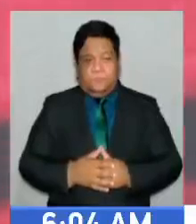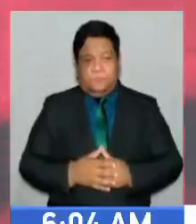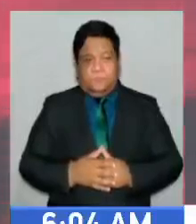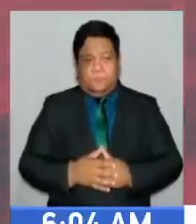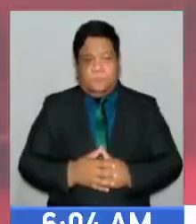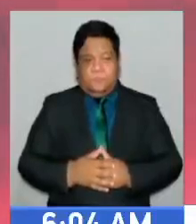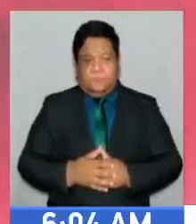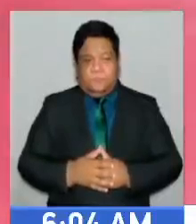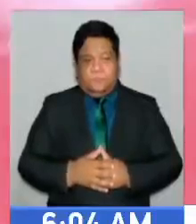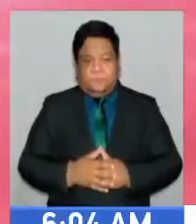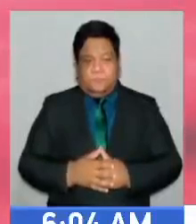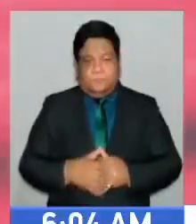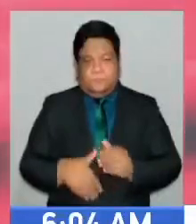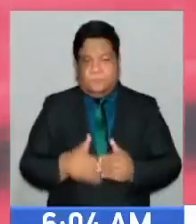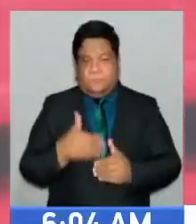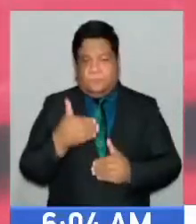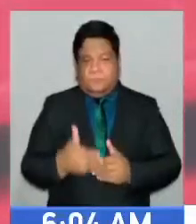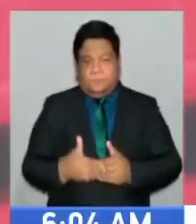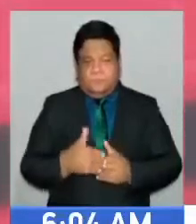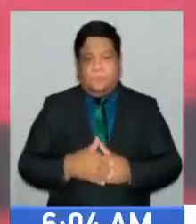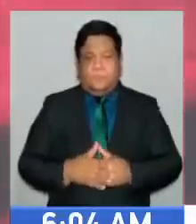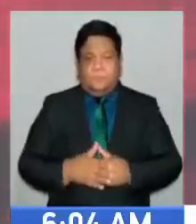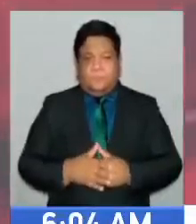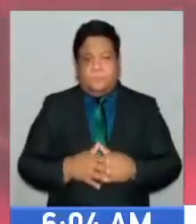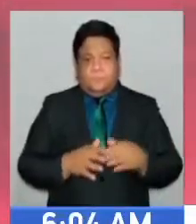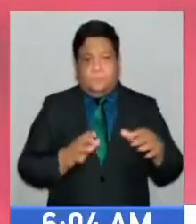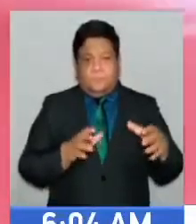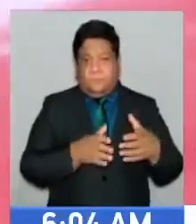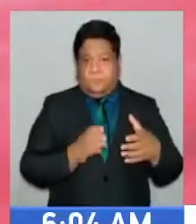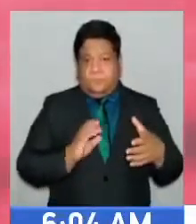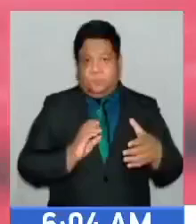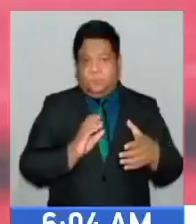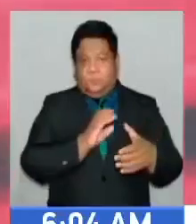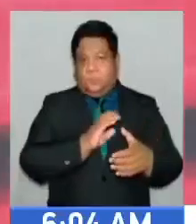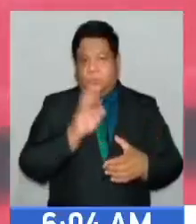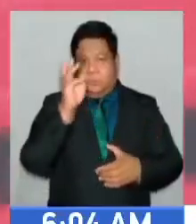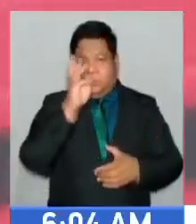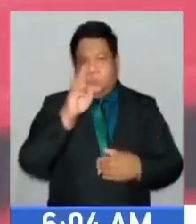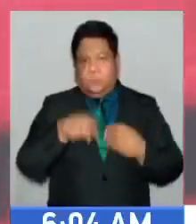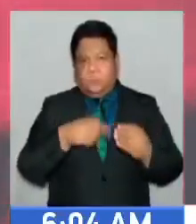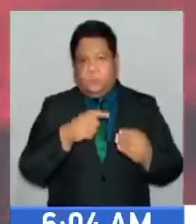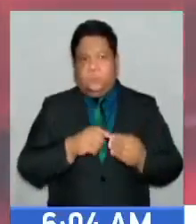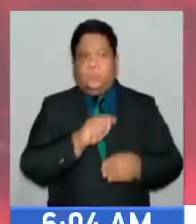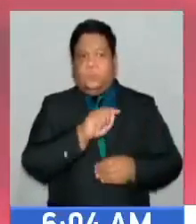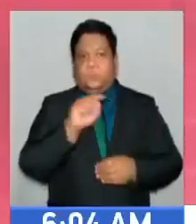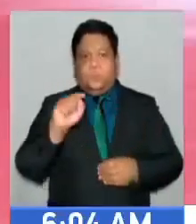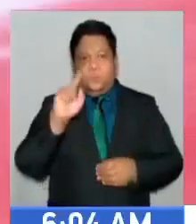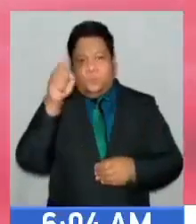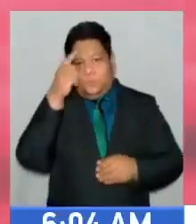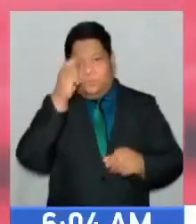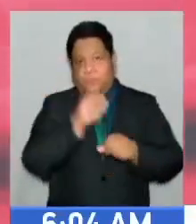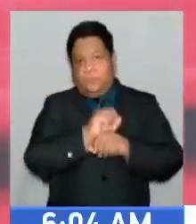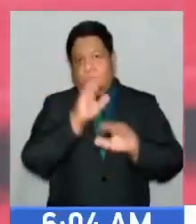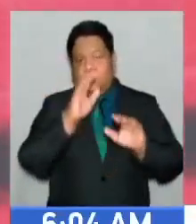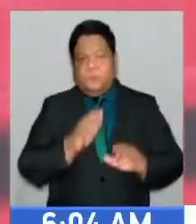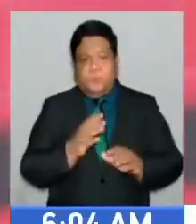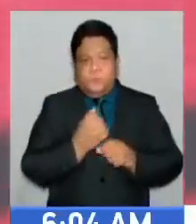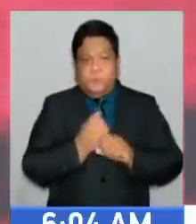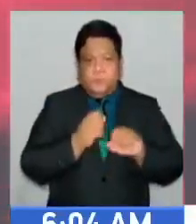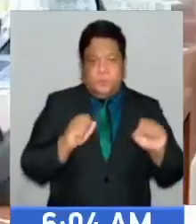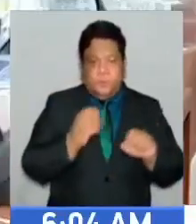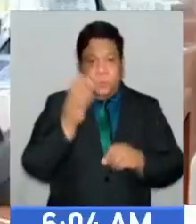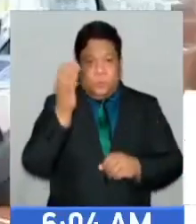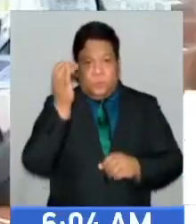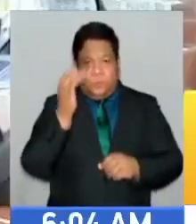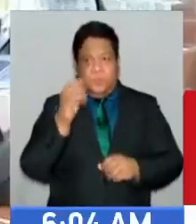Nagpahayag ng pangamba ang komite ng Kamara sa kaligtasan ng mga opisyal ng gobyerno kasunod ng pagpatay kay Negros Oriental Governor Roel De Gamo. Sa pagdinig